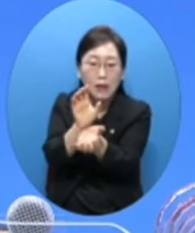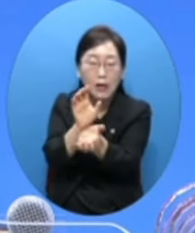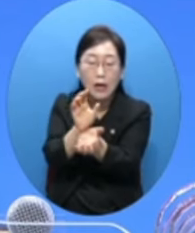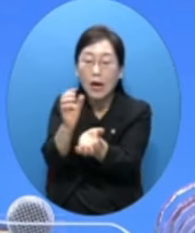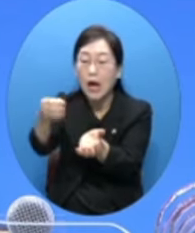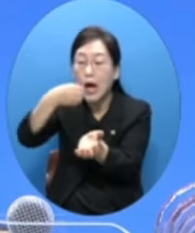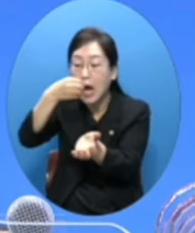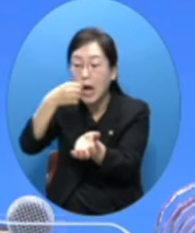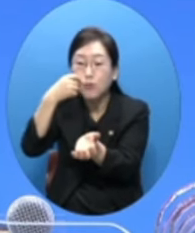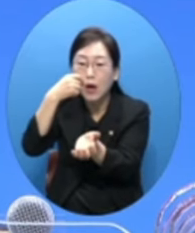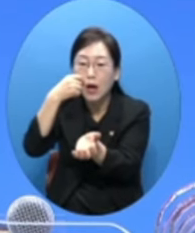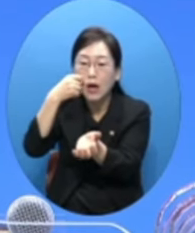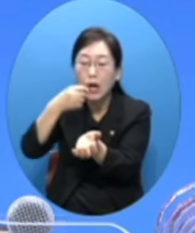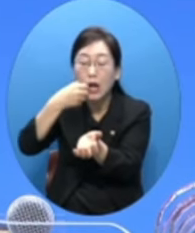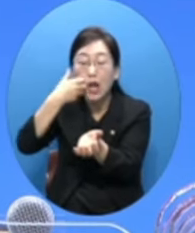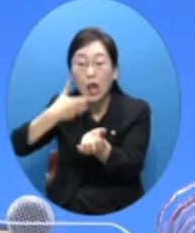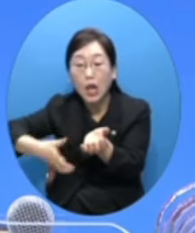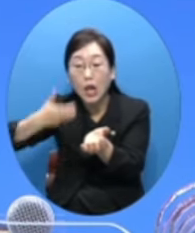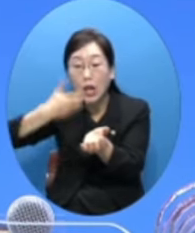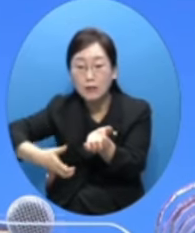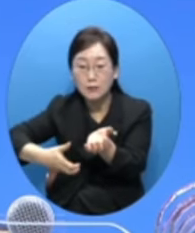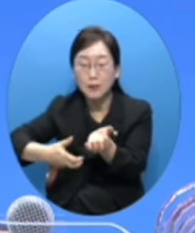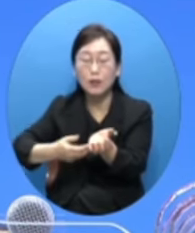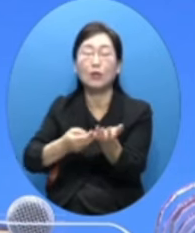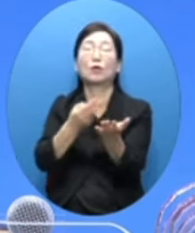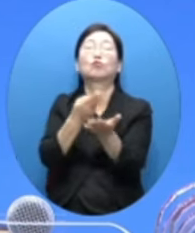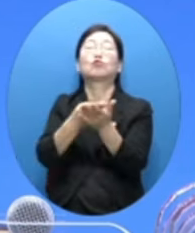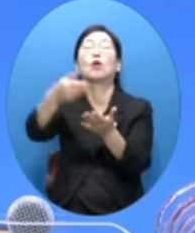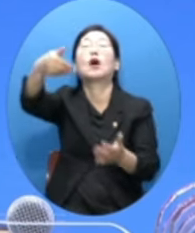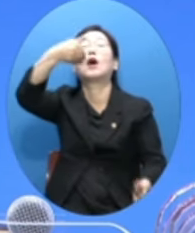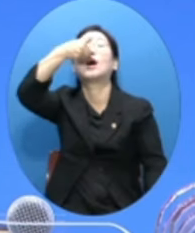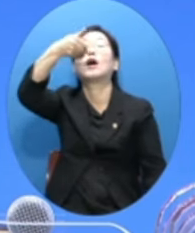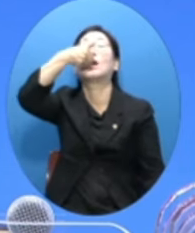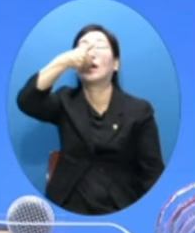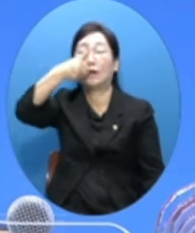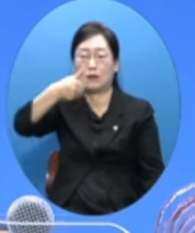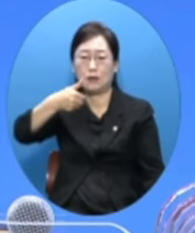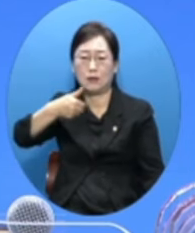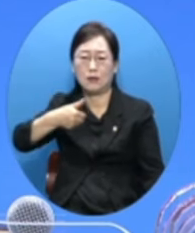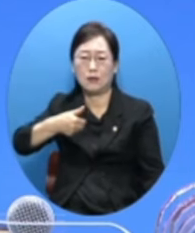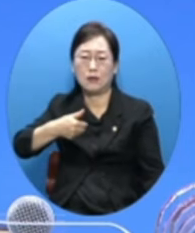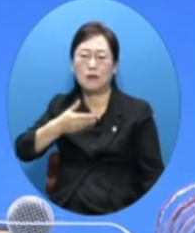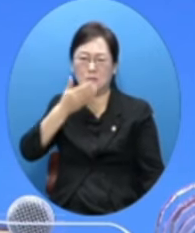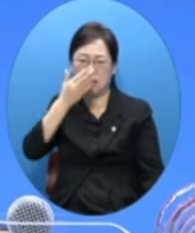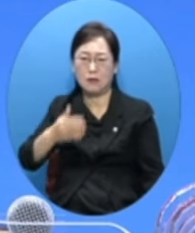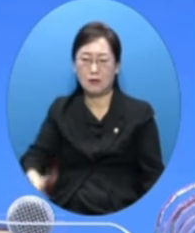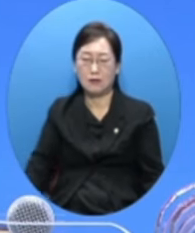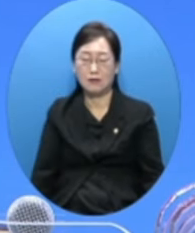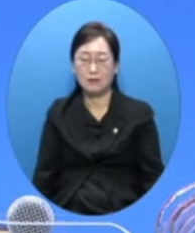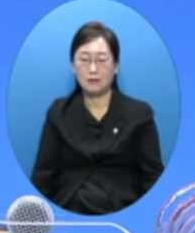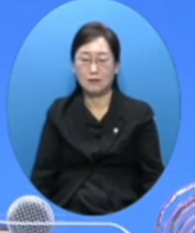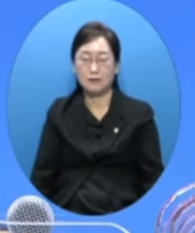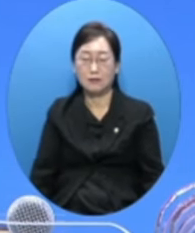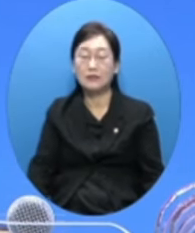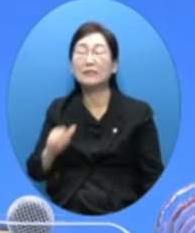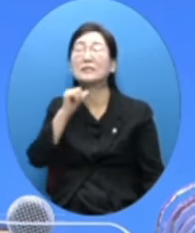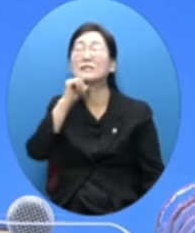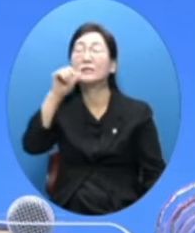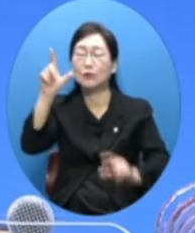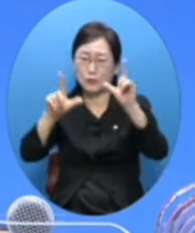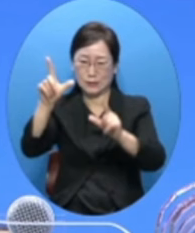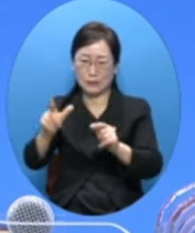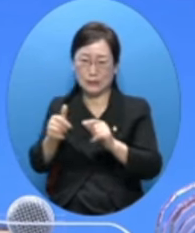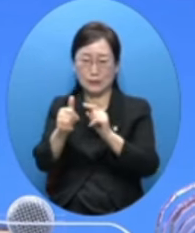없어요. 다 흘리니까. 누워 있으면 밥을 떠먹어야 먹는 그런 거지였습니다. 그런데 그걸 거지 보니까